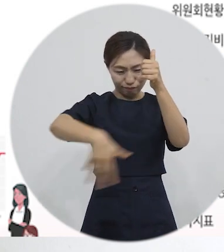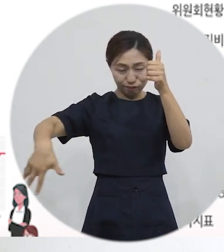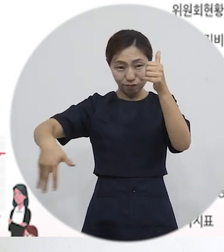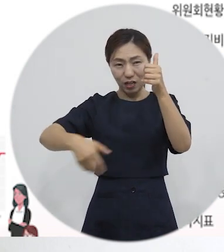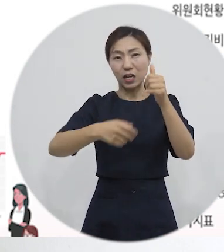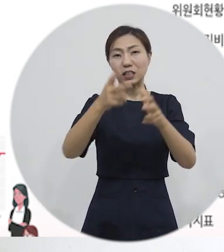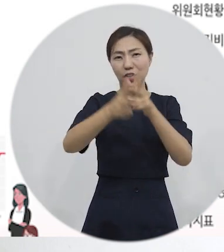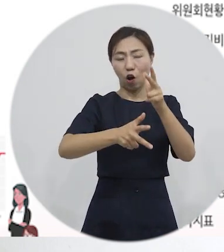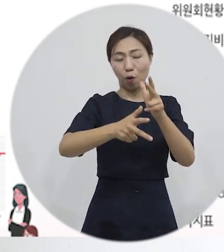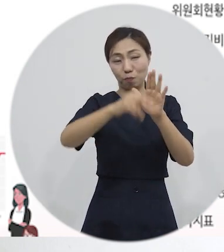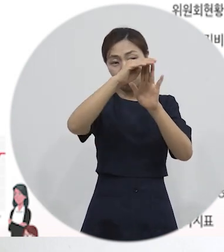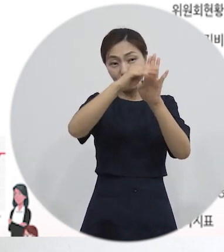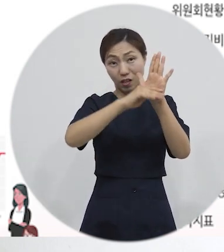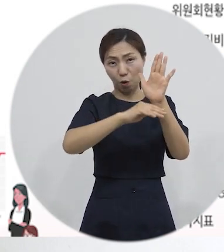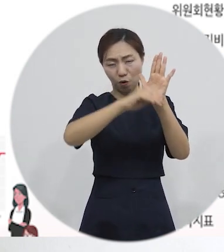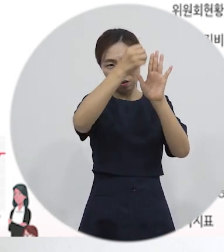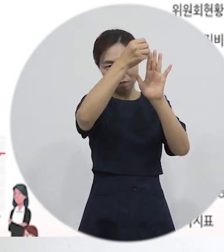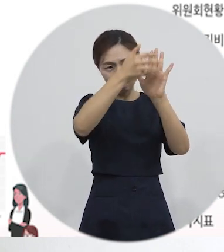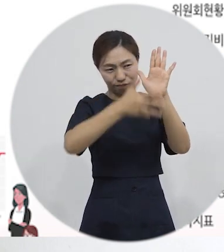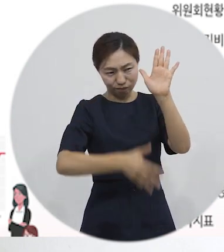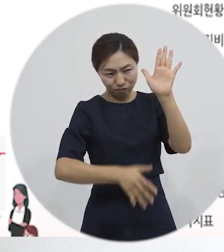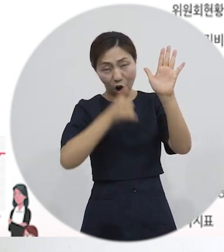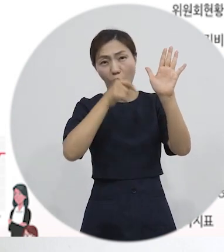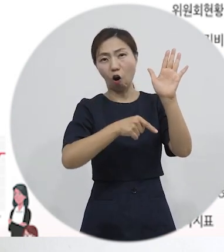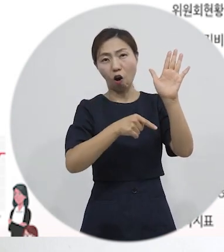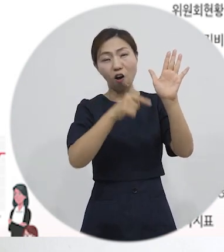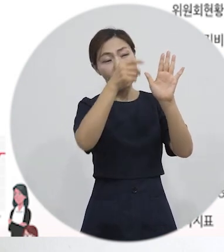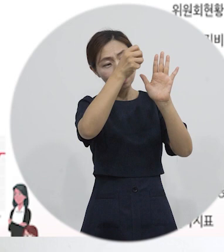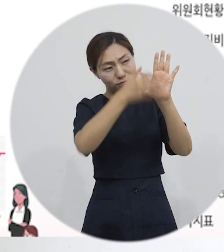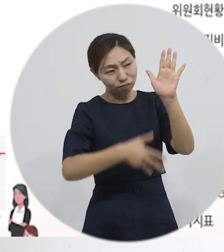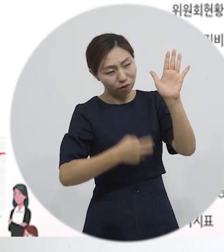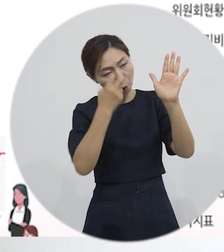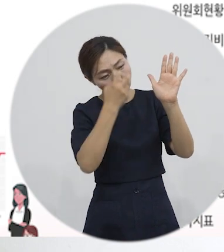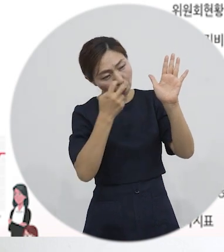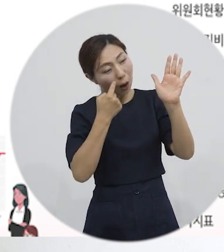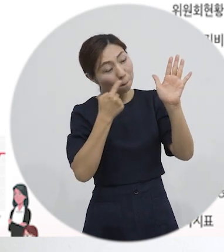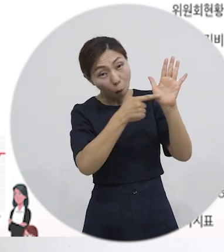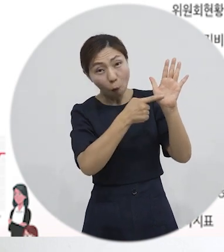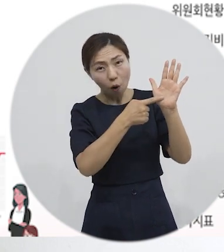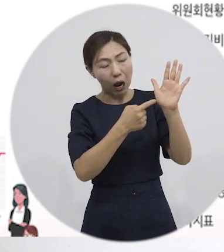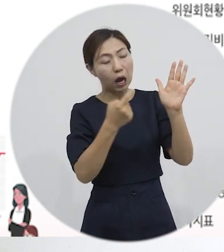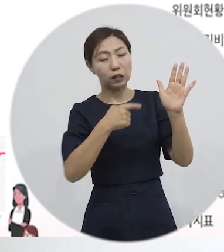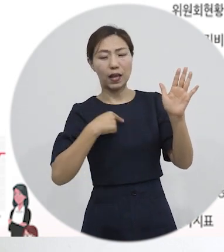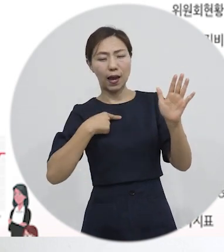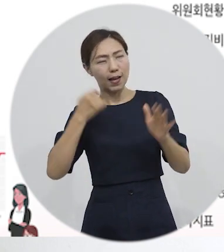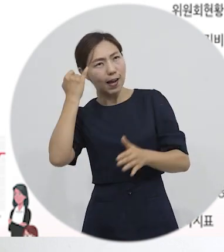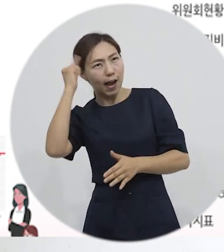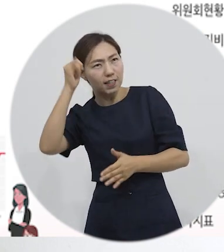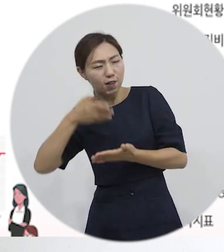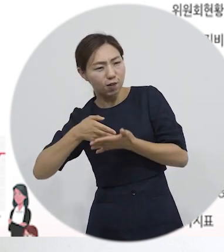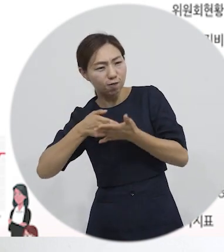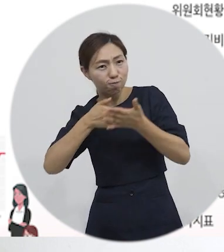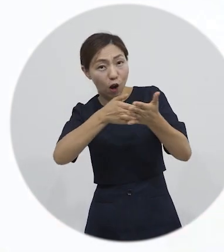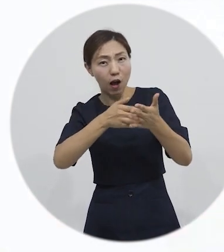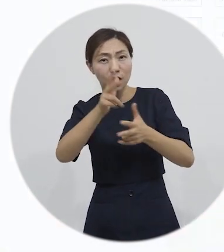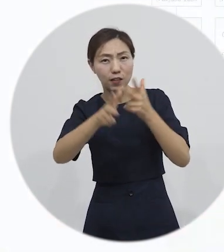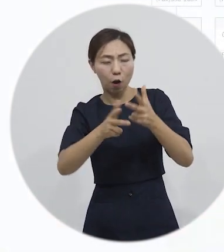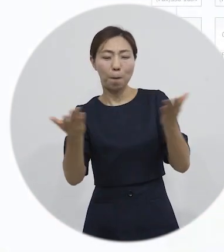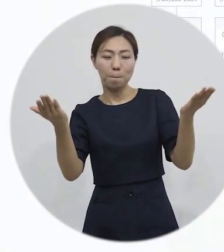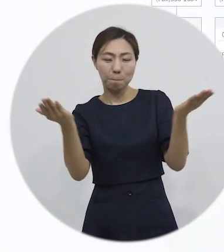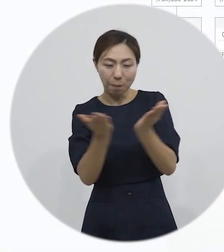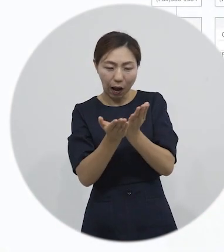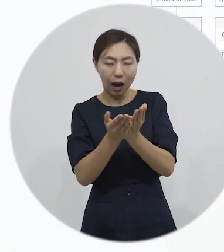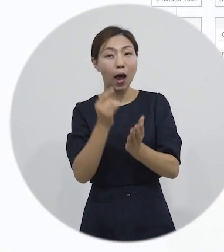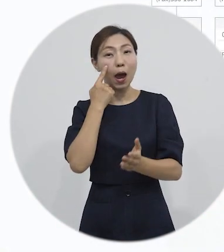목록들을 다 확인하실 수 있게 되어 있습니다. 그러니까 그렇게 한번 살펴보시고 사업을 제안해 주시면 좀 더 좋겠다. 이